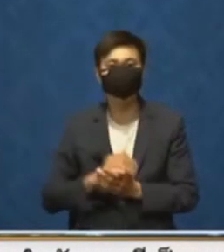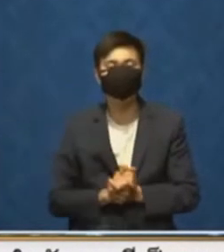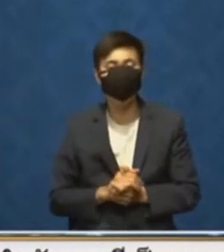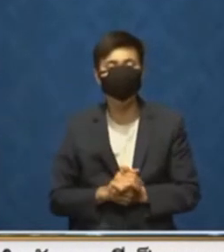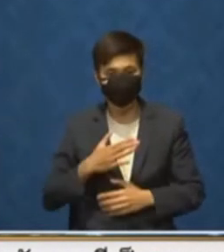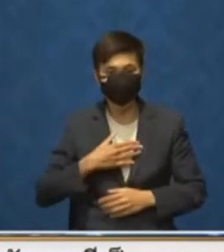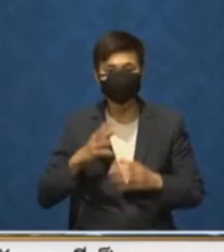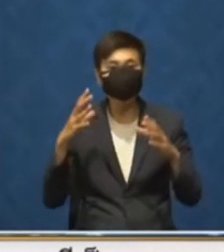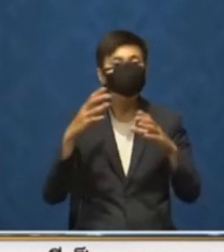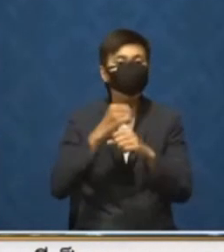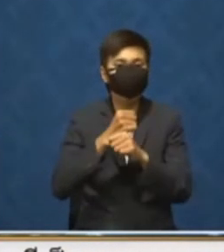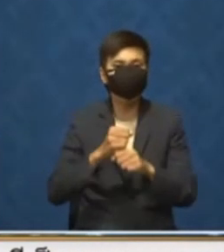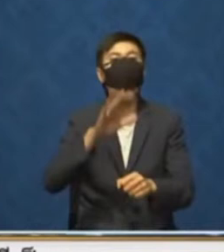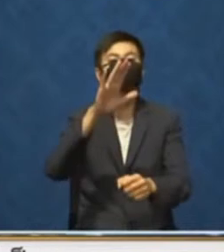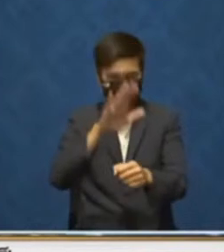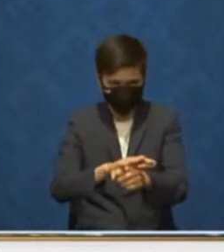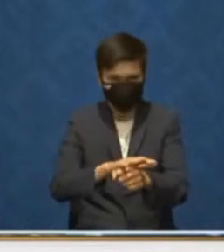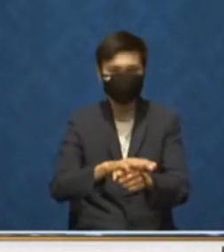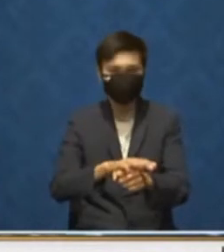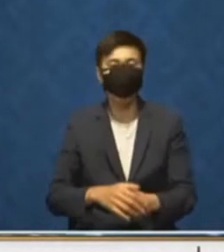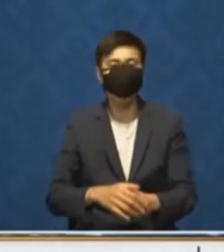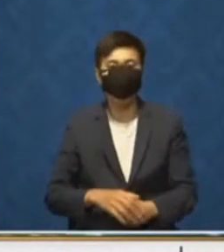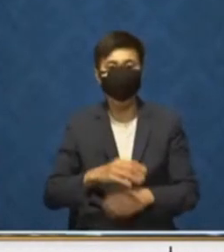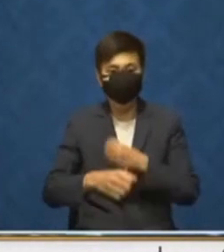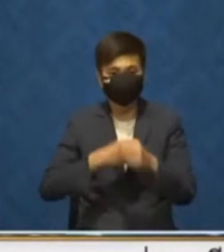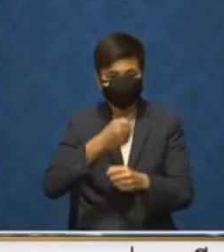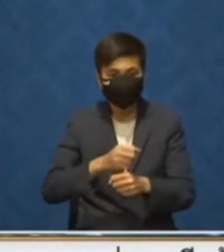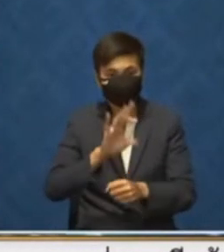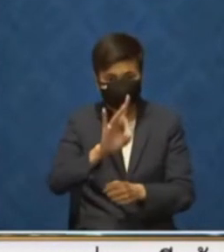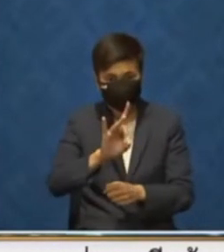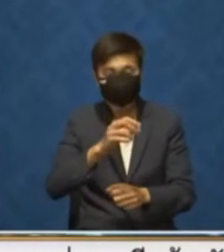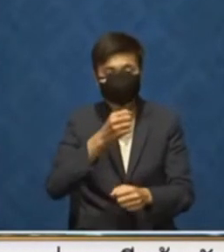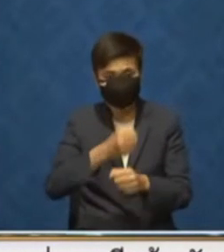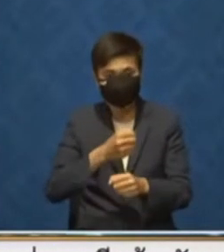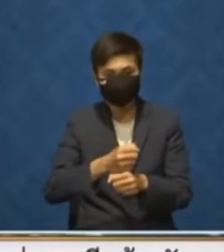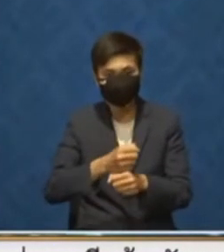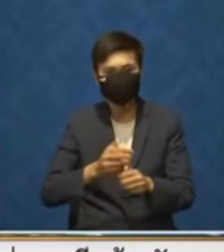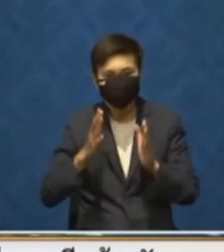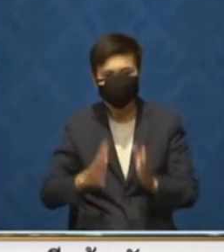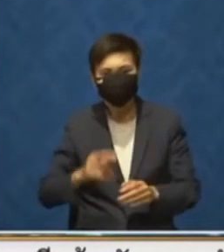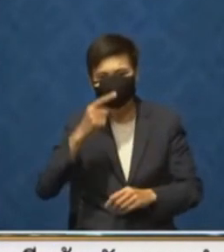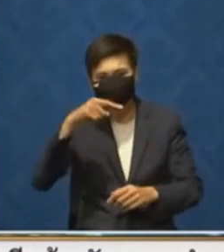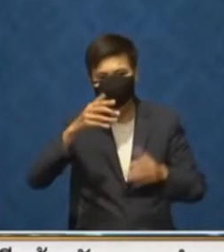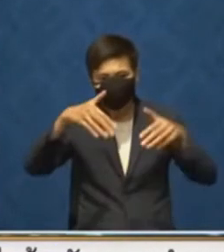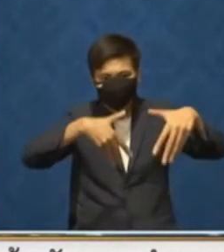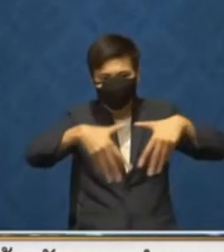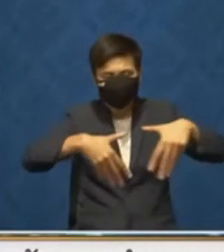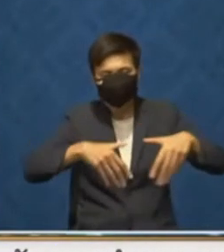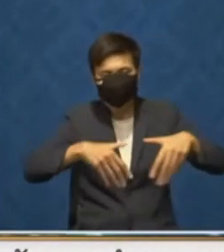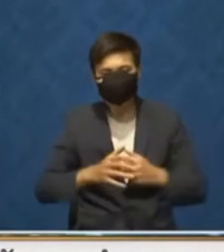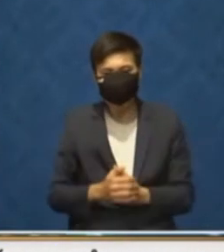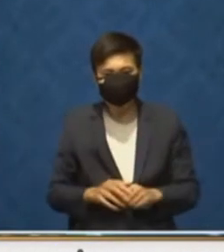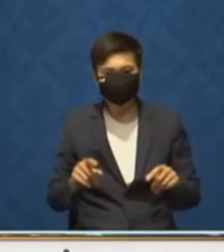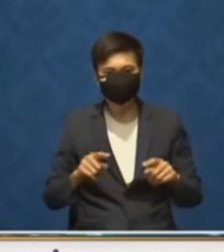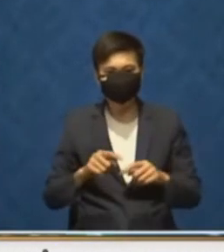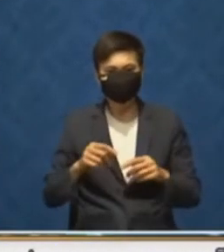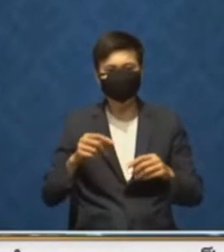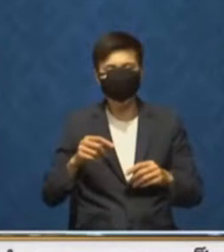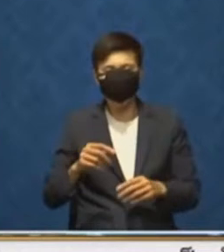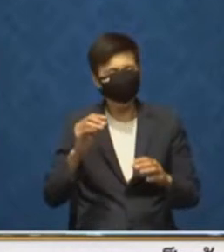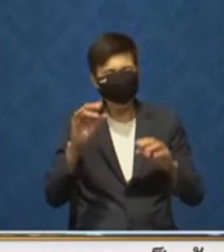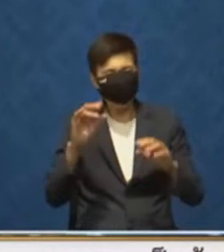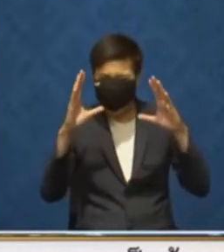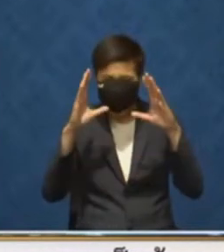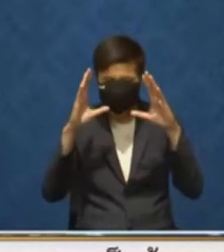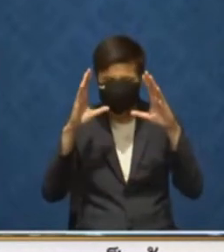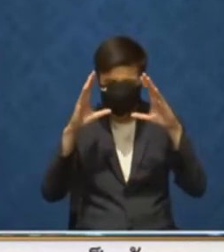เลยครับว่าพอกันที 8ปีที่ทำให้คนไทยมืดแปดด้านไม่ไปแล้ว 3ด้าน